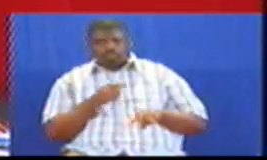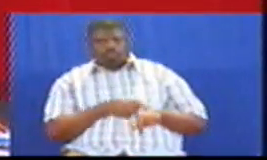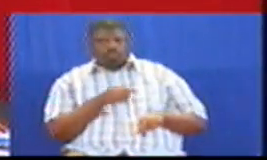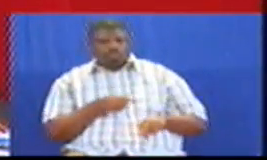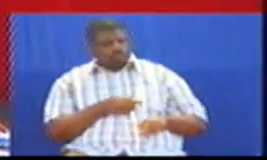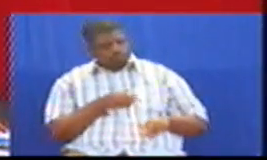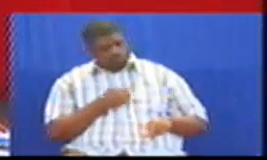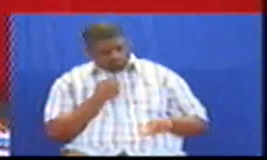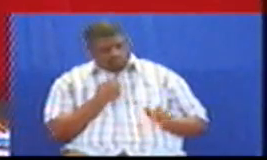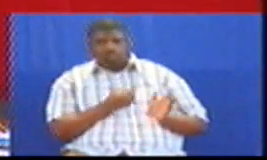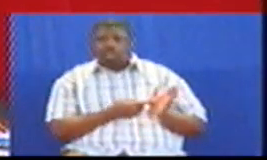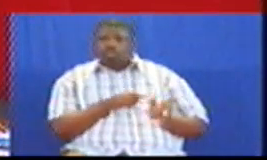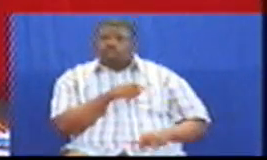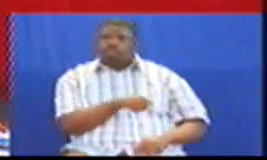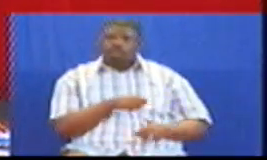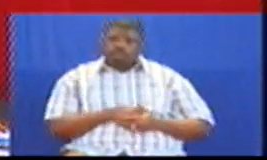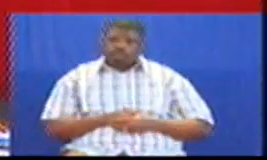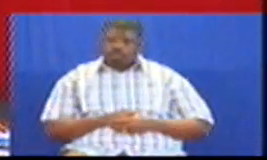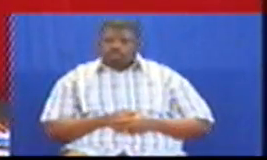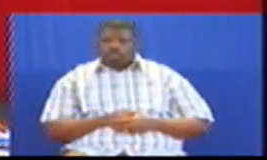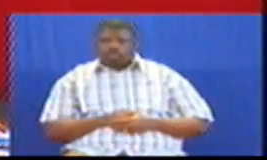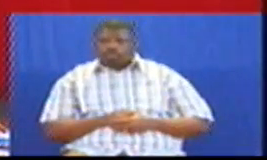hapo. Lakini kuhusu